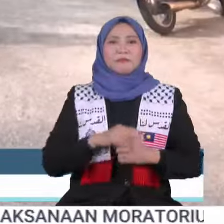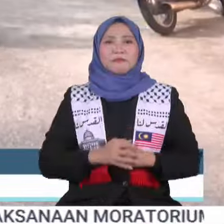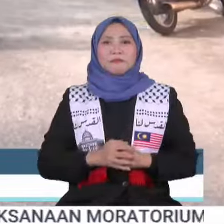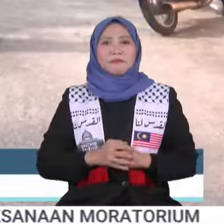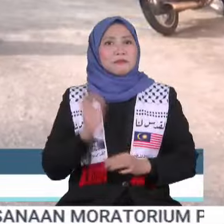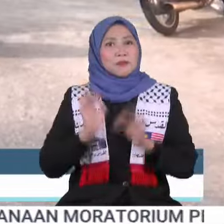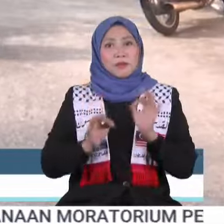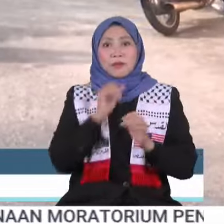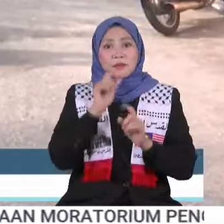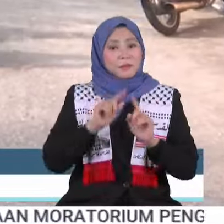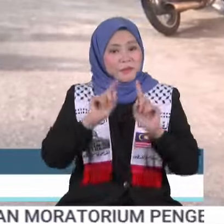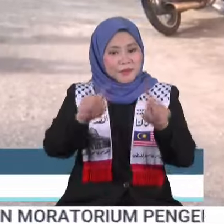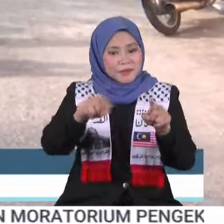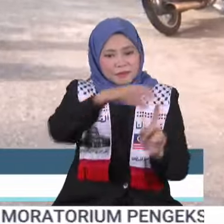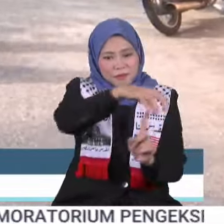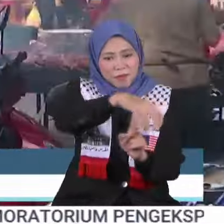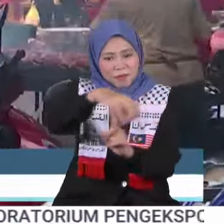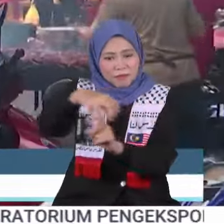tahunanam